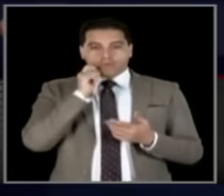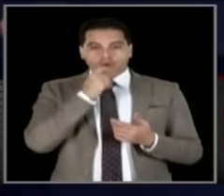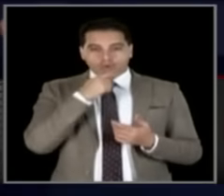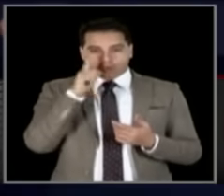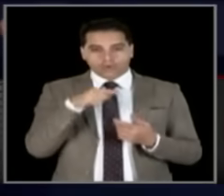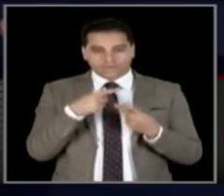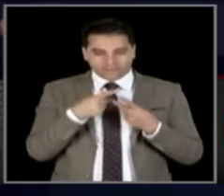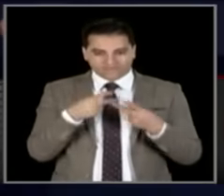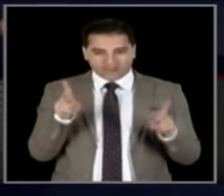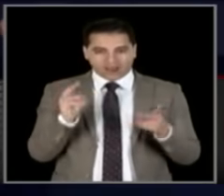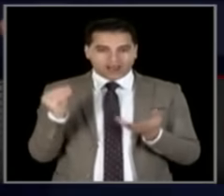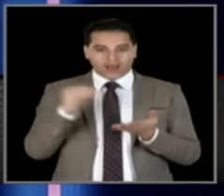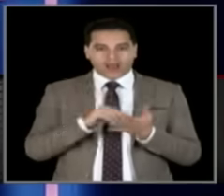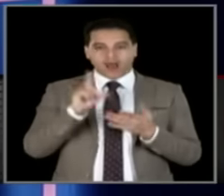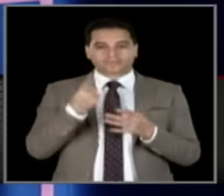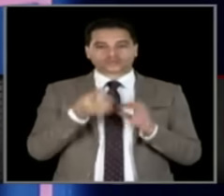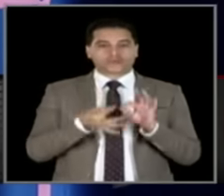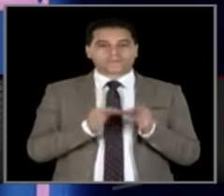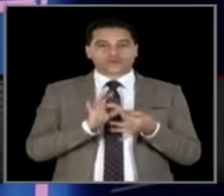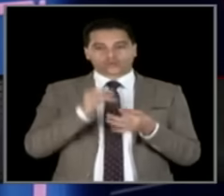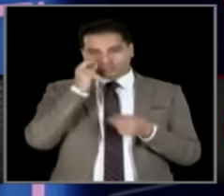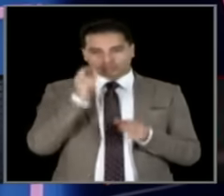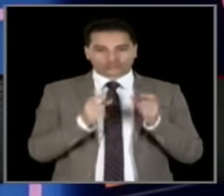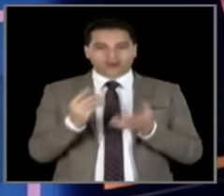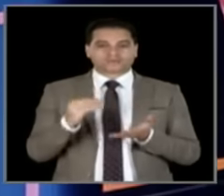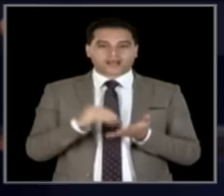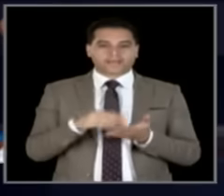وصل 15 مليون مشترك.